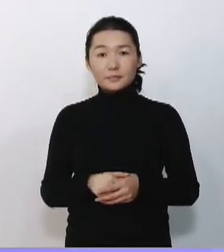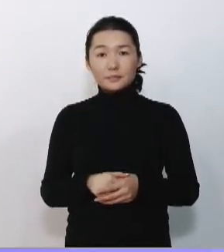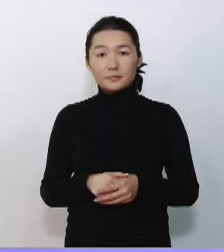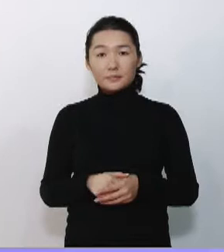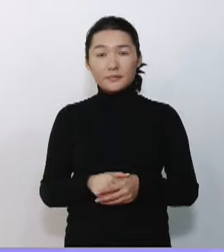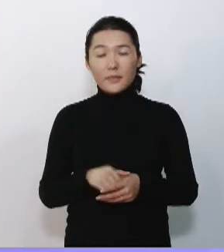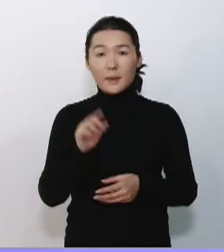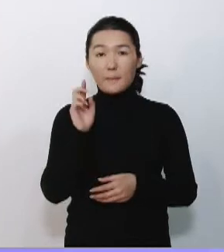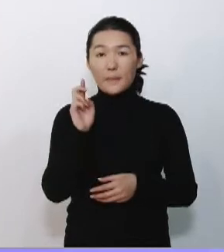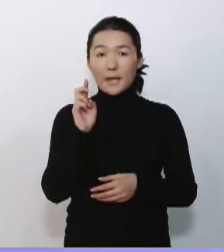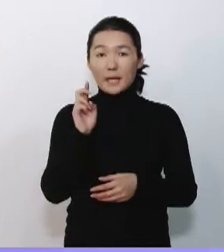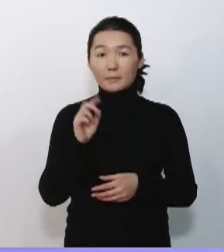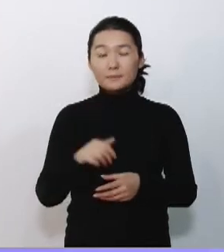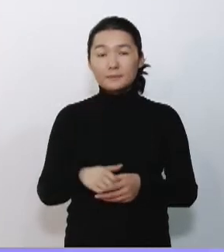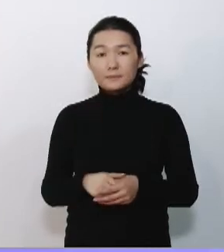Б.